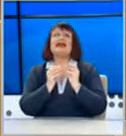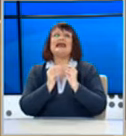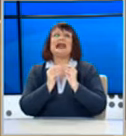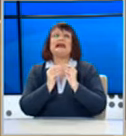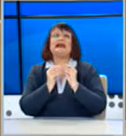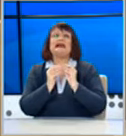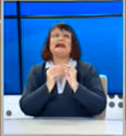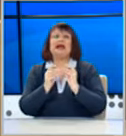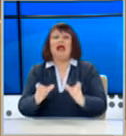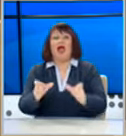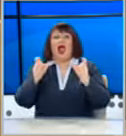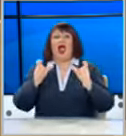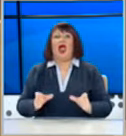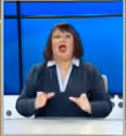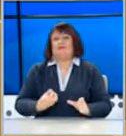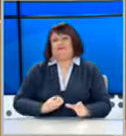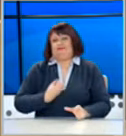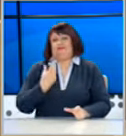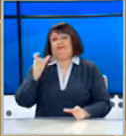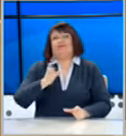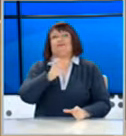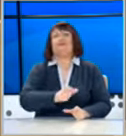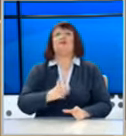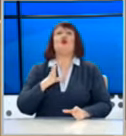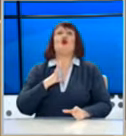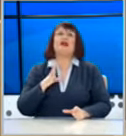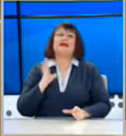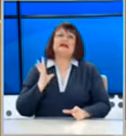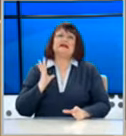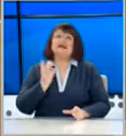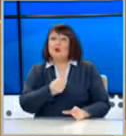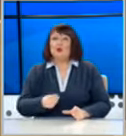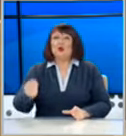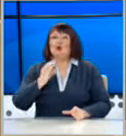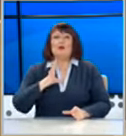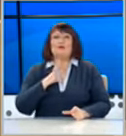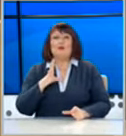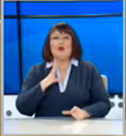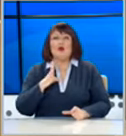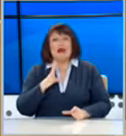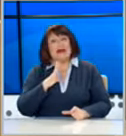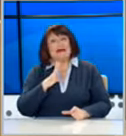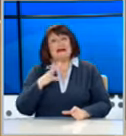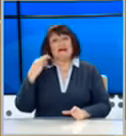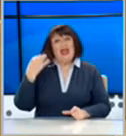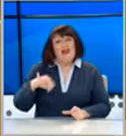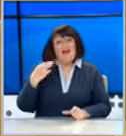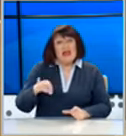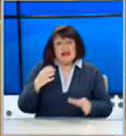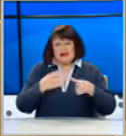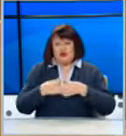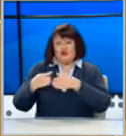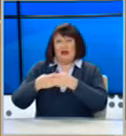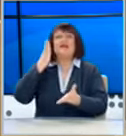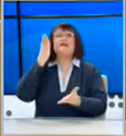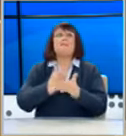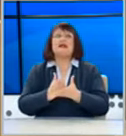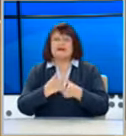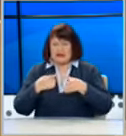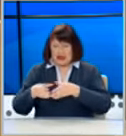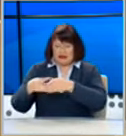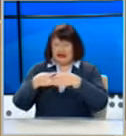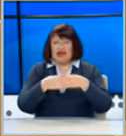κλίμα ανασφάλειας στους πολίτες. Όλο και περισσότεροι, και κυρίως οι ευάλωτοι και η μεσαία τάξη, νιώθουν